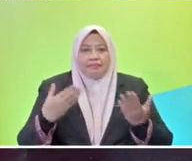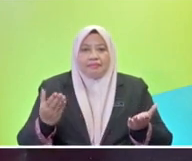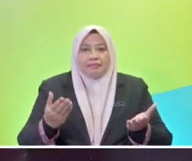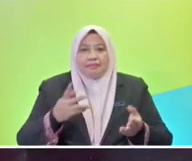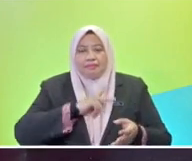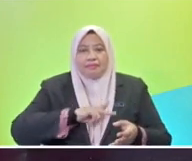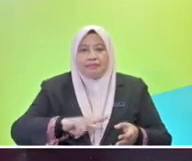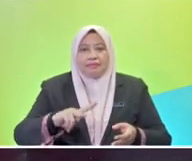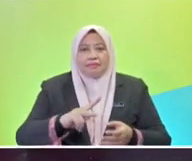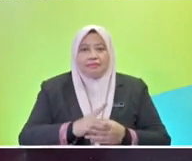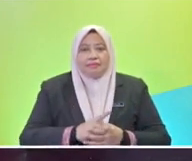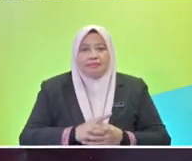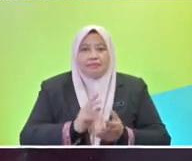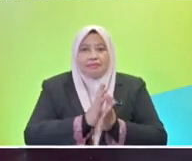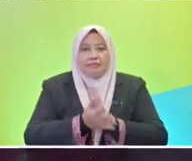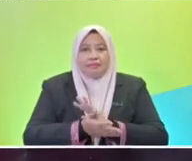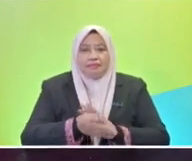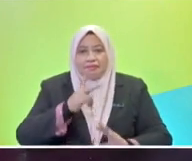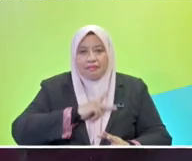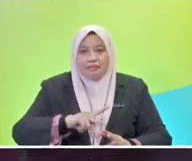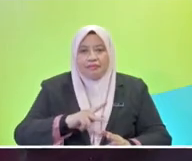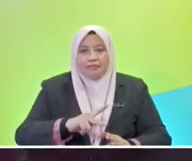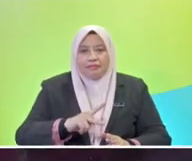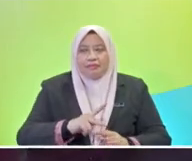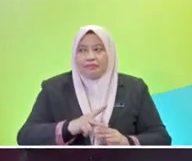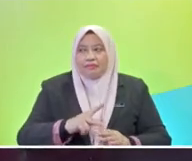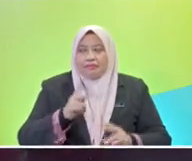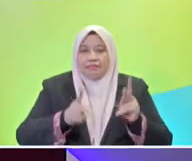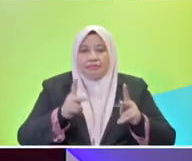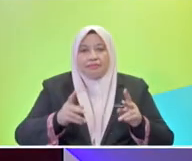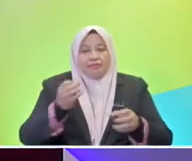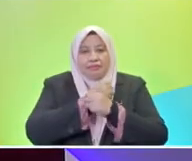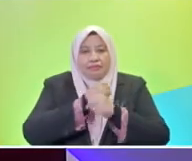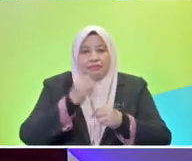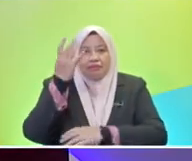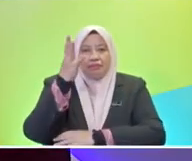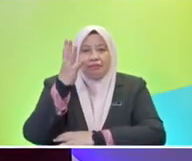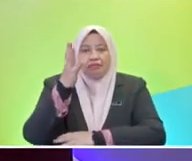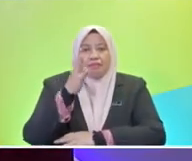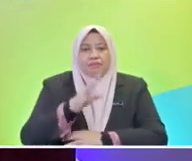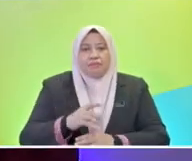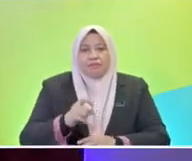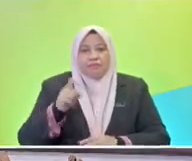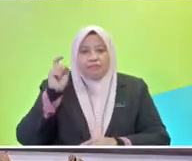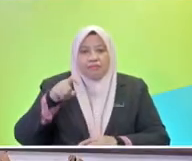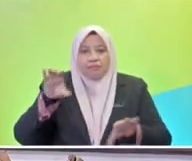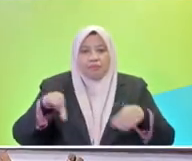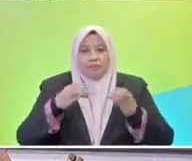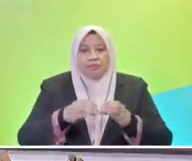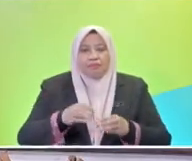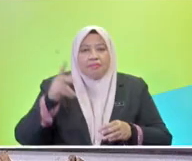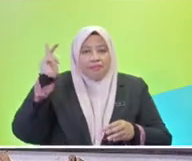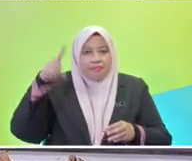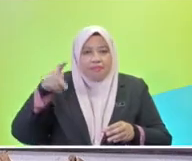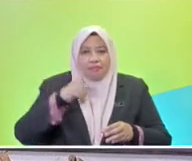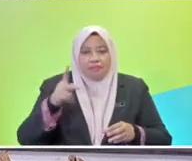tak? Kesian, cikgu. Kesian. Jadi, kalau kesian, sayang-sayangkan pokok-pokok kita ni, apa yang perlu kita buat, Akmal? Apa yang kita kena buat,